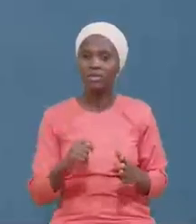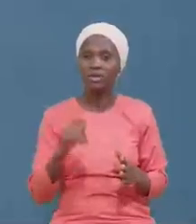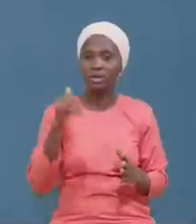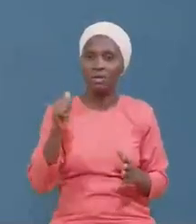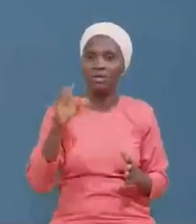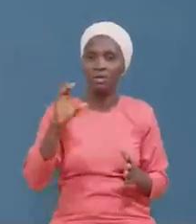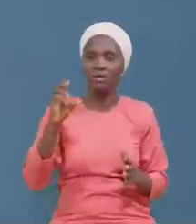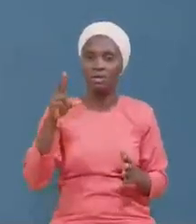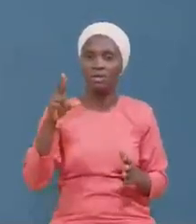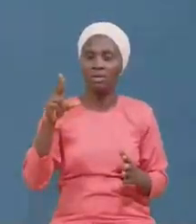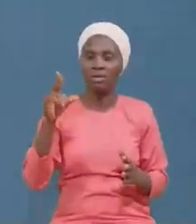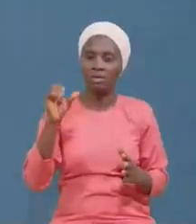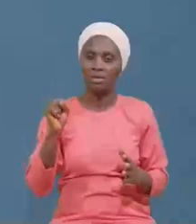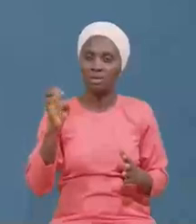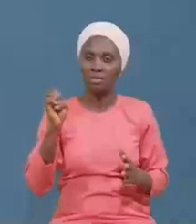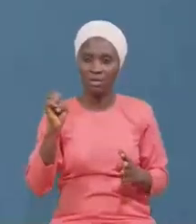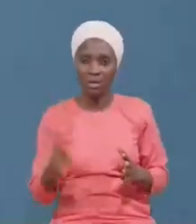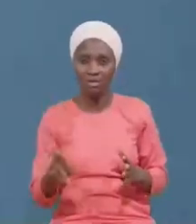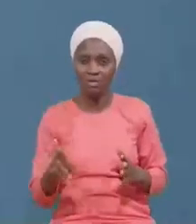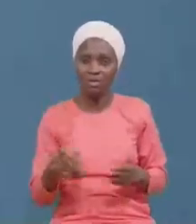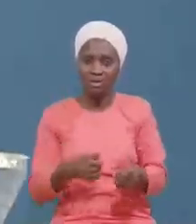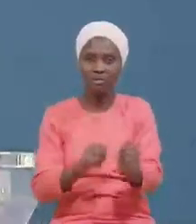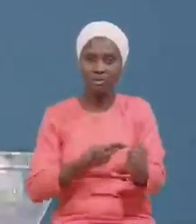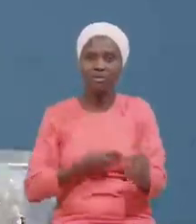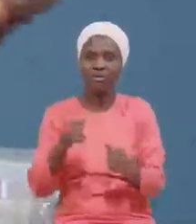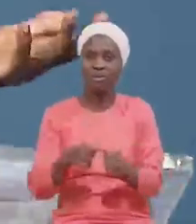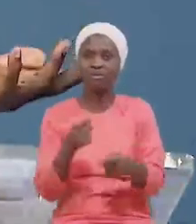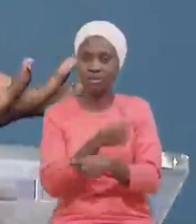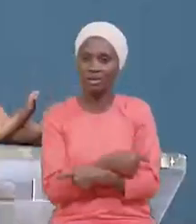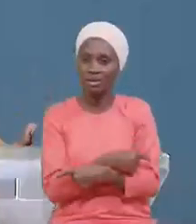L'accusateur nous accompagne chaque jour.